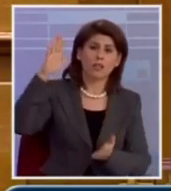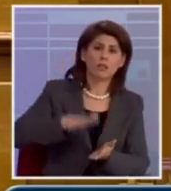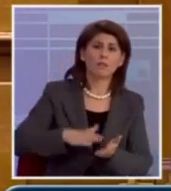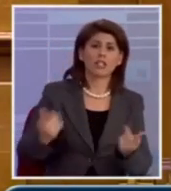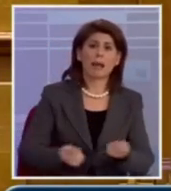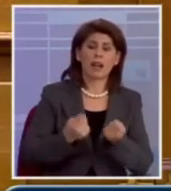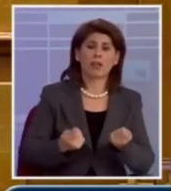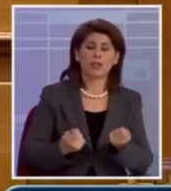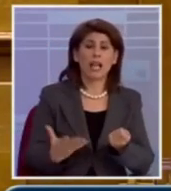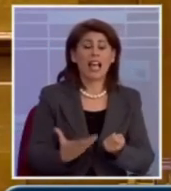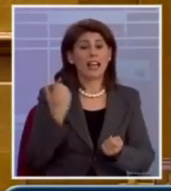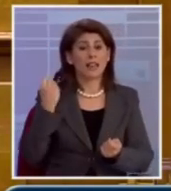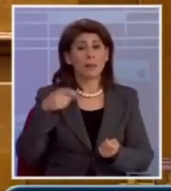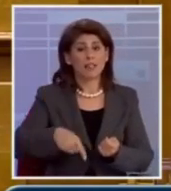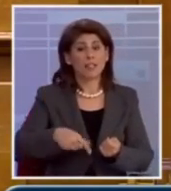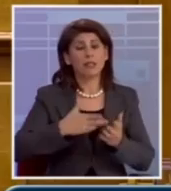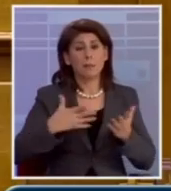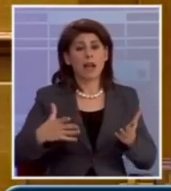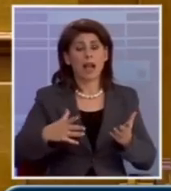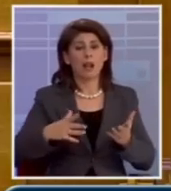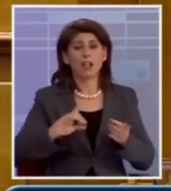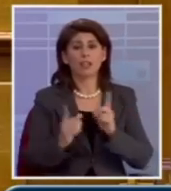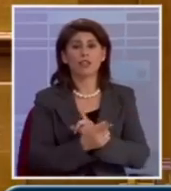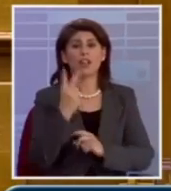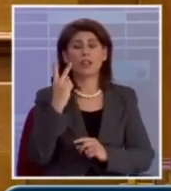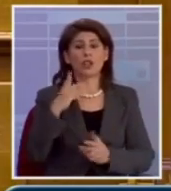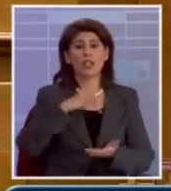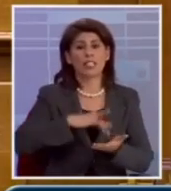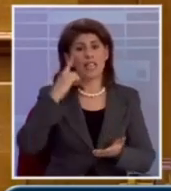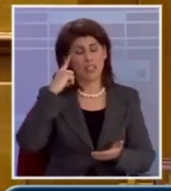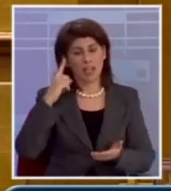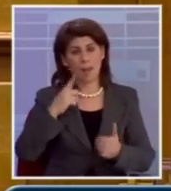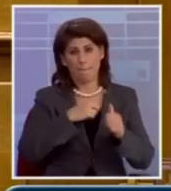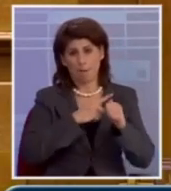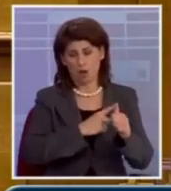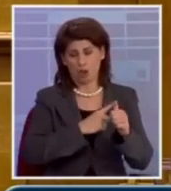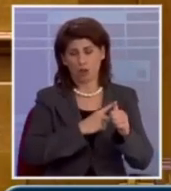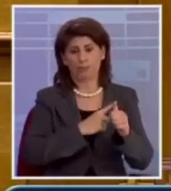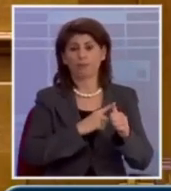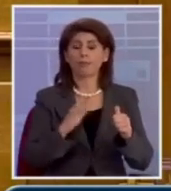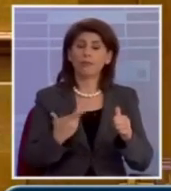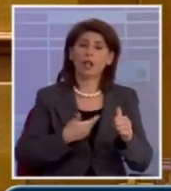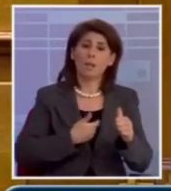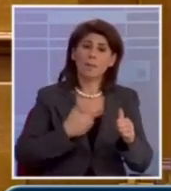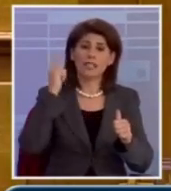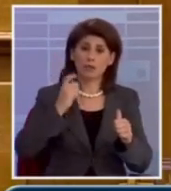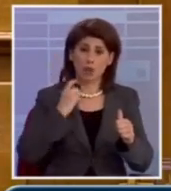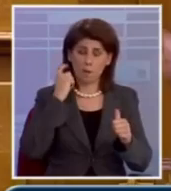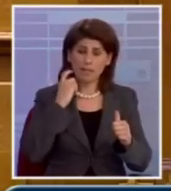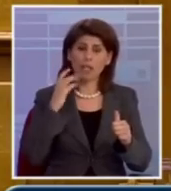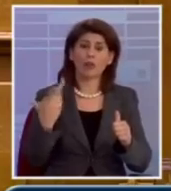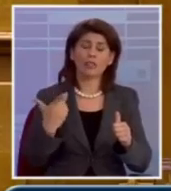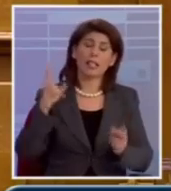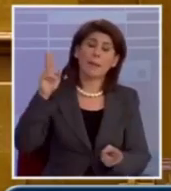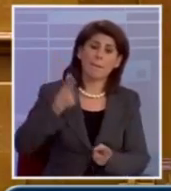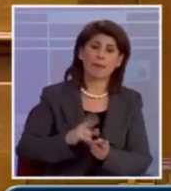παραγωγής της. Κρατάμε από αυτή τη μεγάλη αντιστροφή δύο κεντρικές ιδέες. Πρώτον, ότι εμείς σκεφτόμαστε ότι η